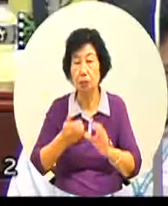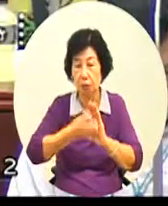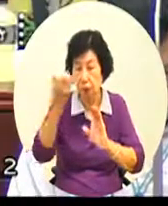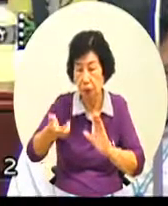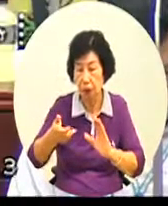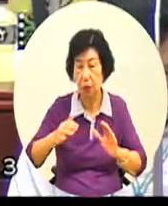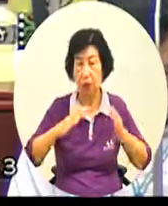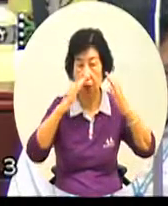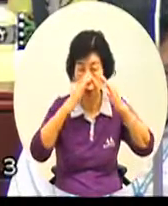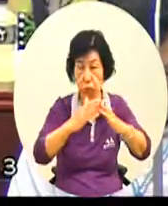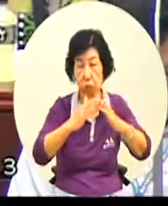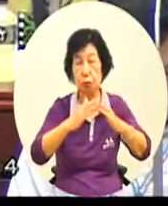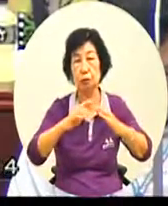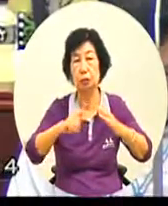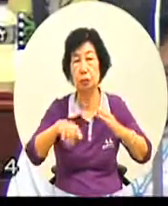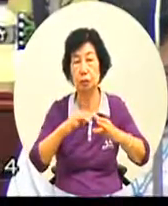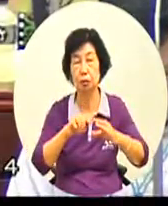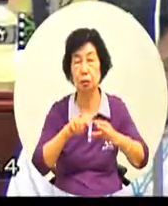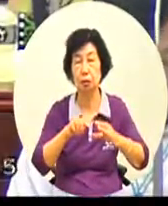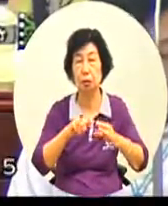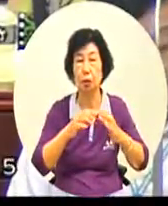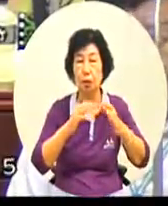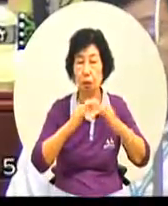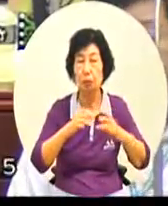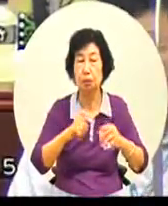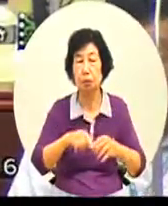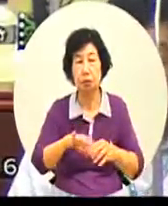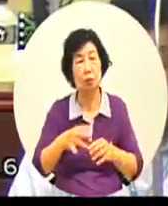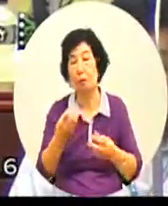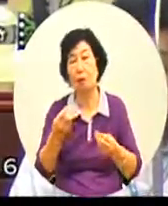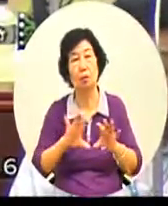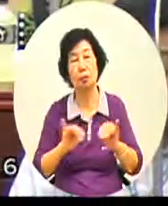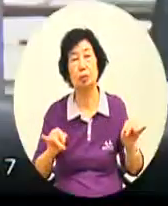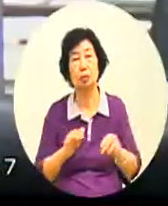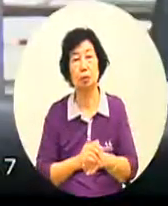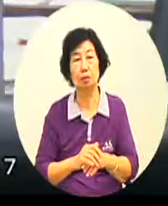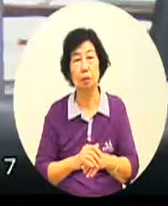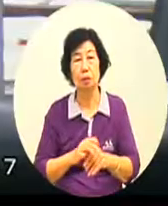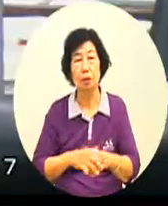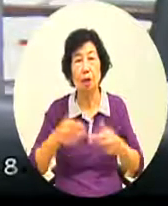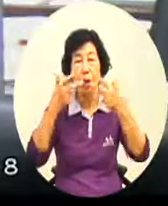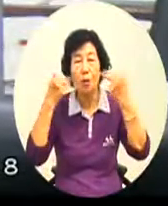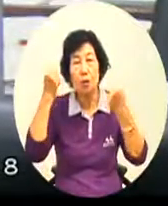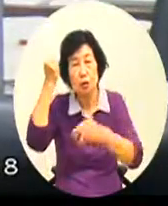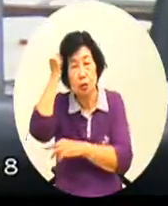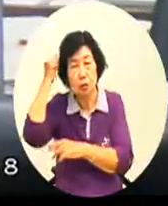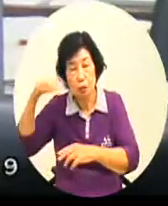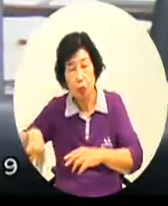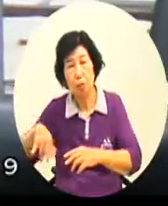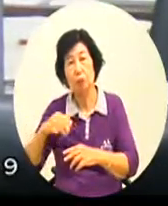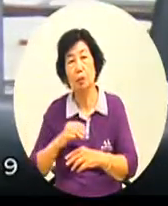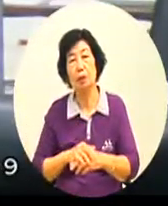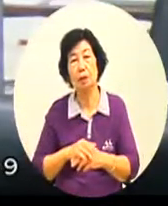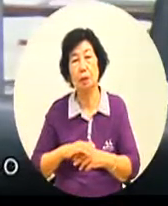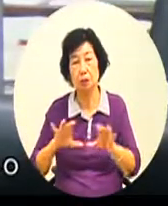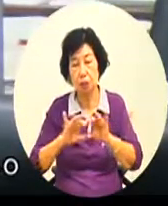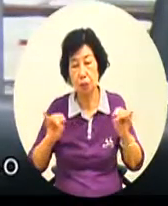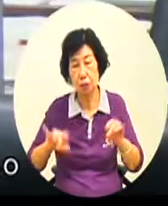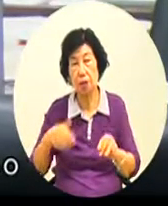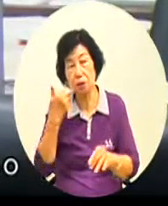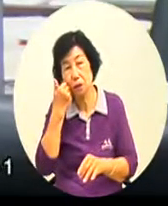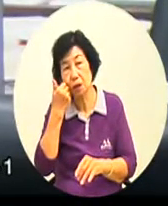济能力有困难，所以在 那原乡的部分，本来他们那个土地是谁的？现在为什么要归还？因为